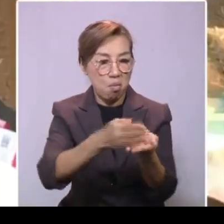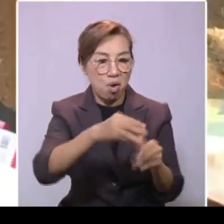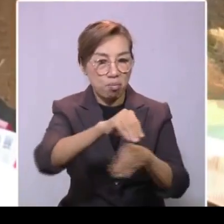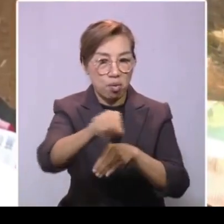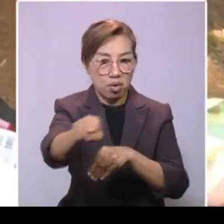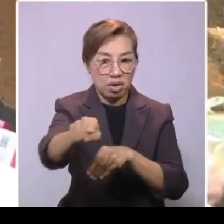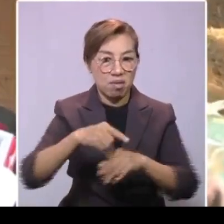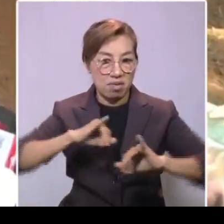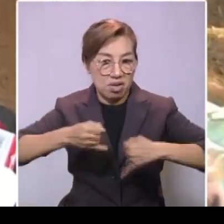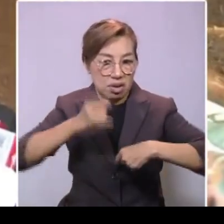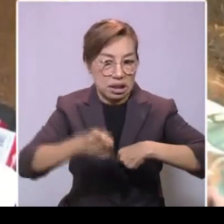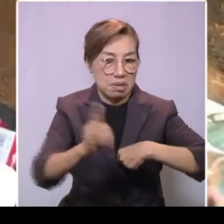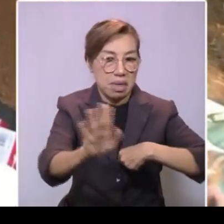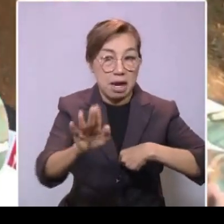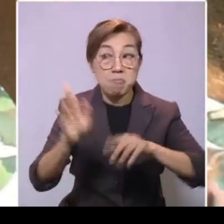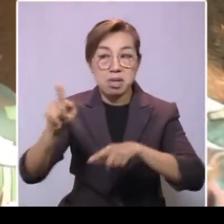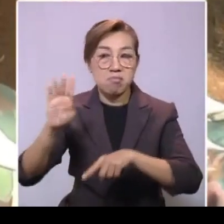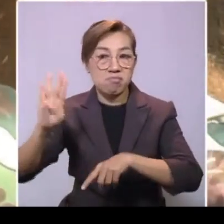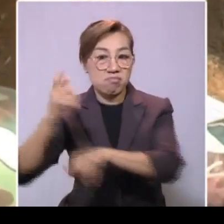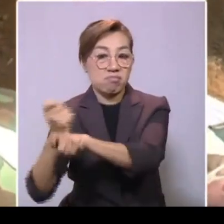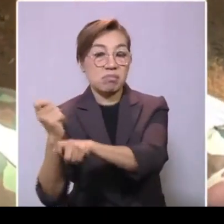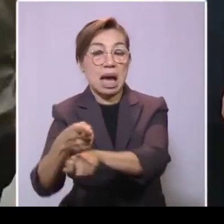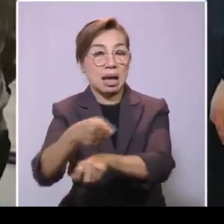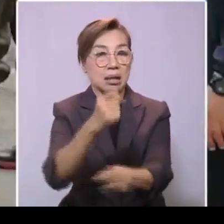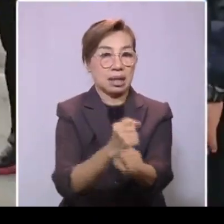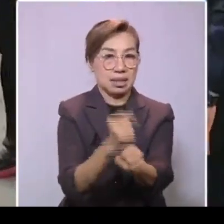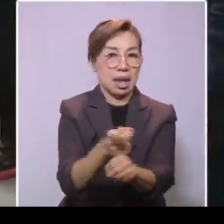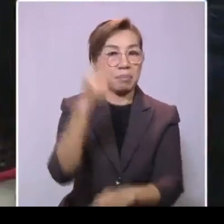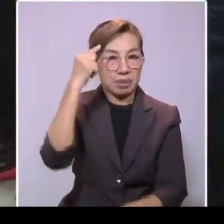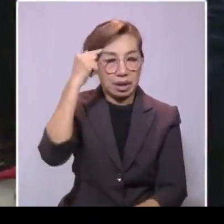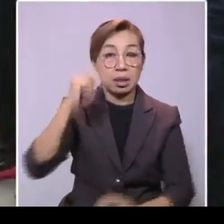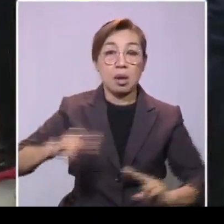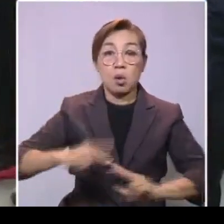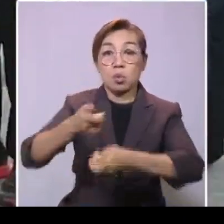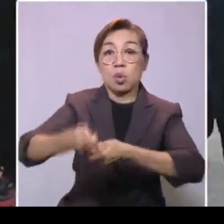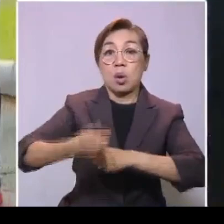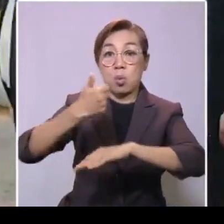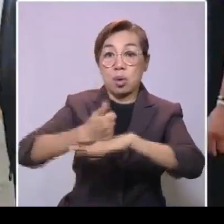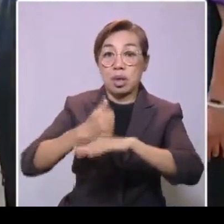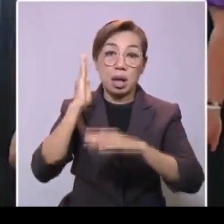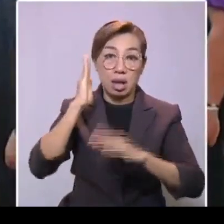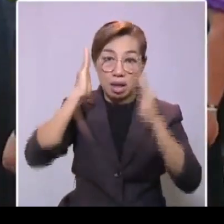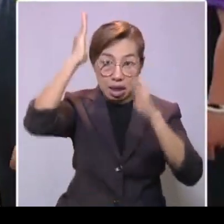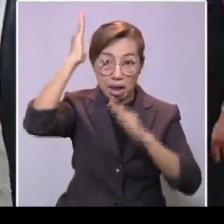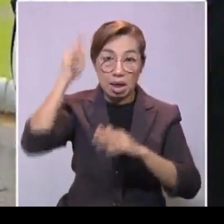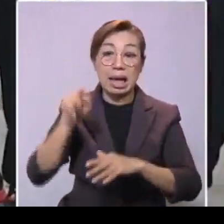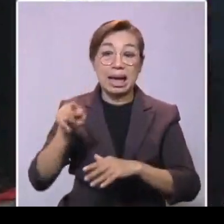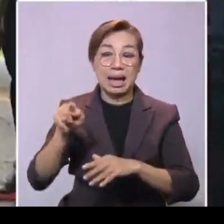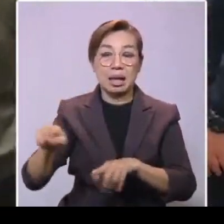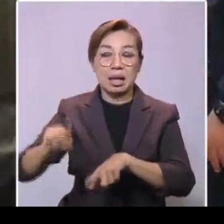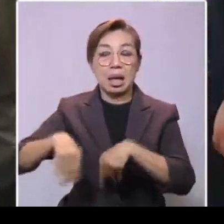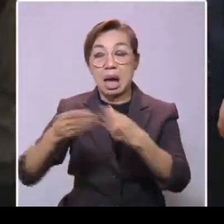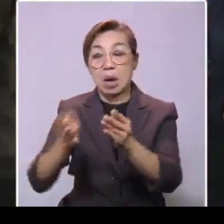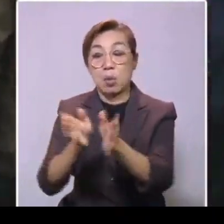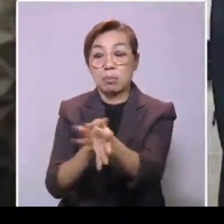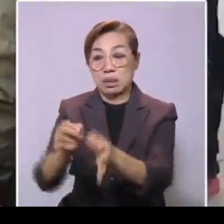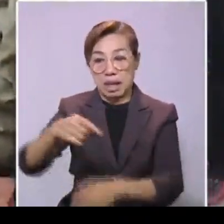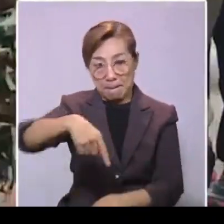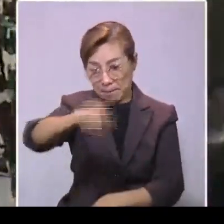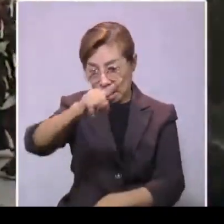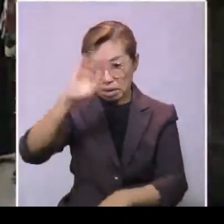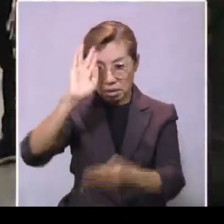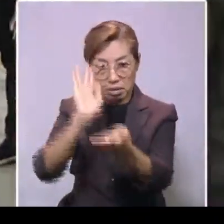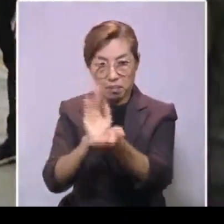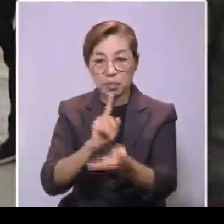ทางด้านร้อยเอกธรรมนัสพรหมเผ่านะคะรัฐมนตรีว่าการกระทรวงเกษตรบ่ายวันนี้ค่ะได้มอบหมายให้ที่ปรึกษาไปแจ้งความกับพล